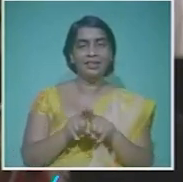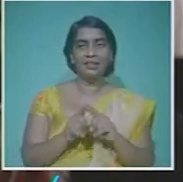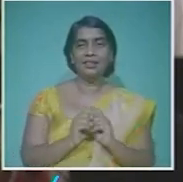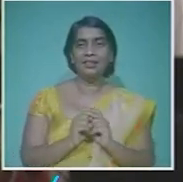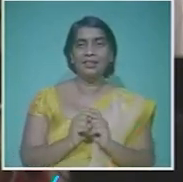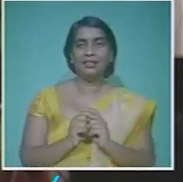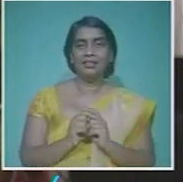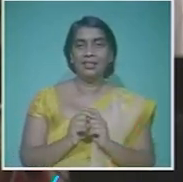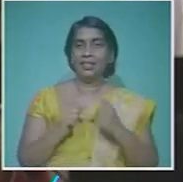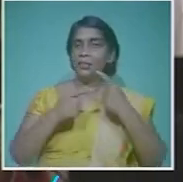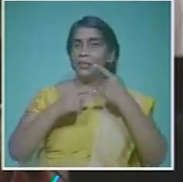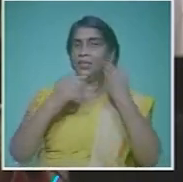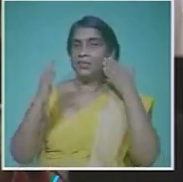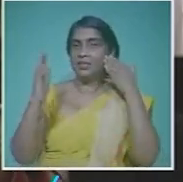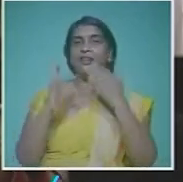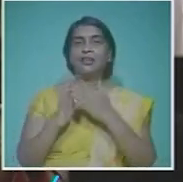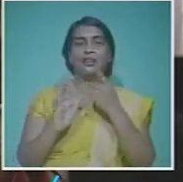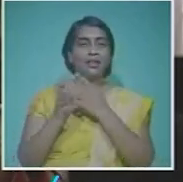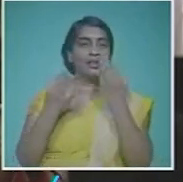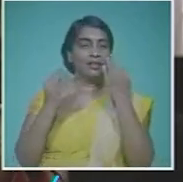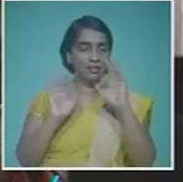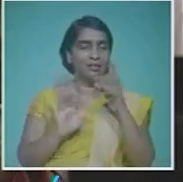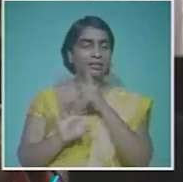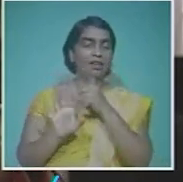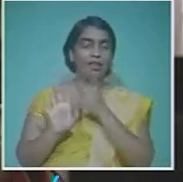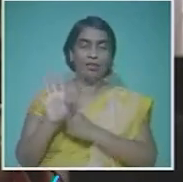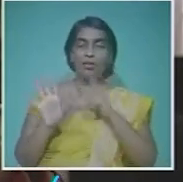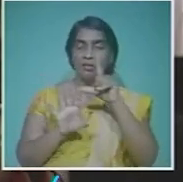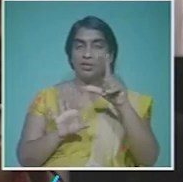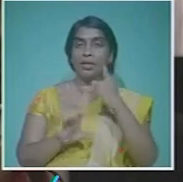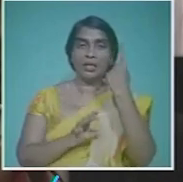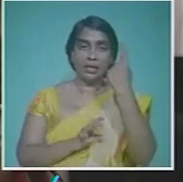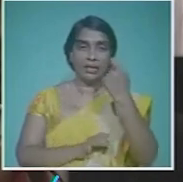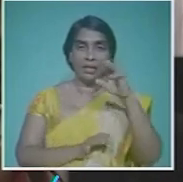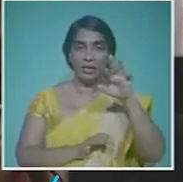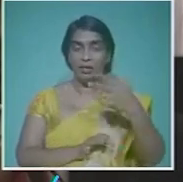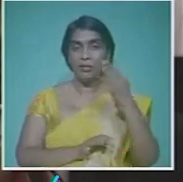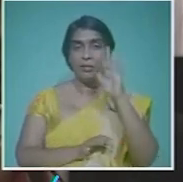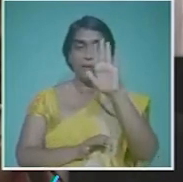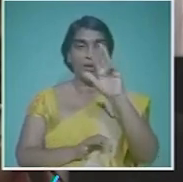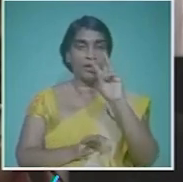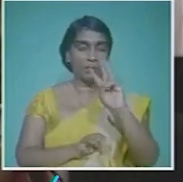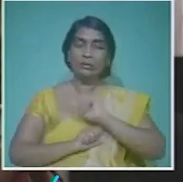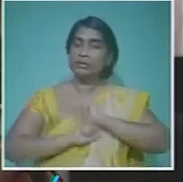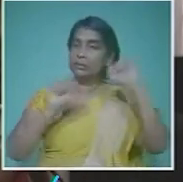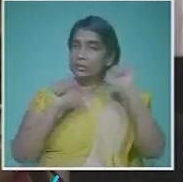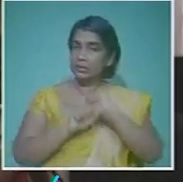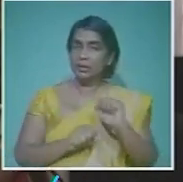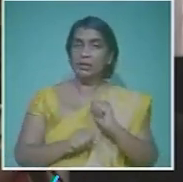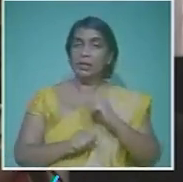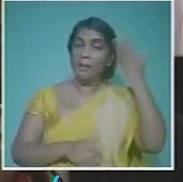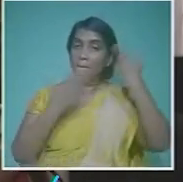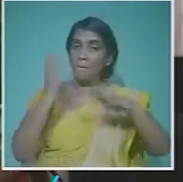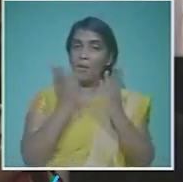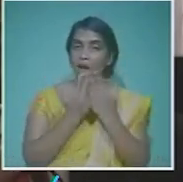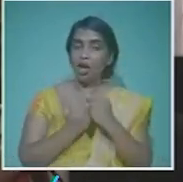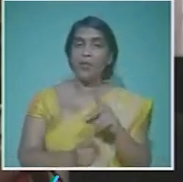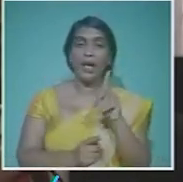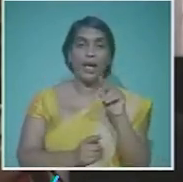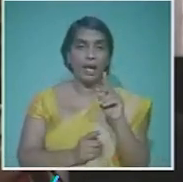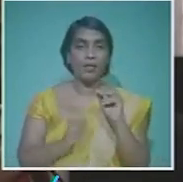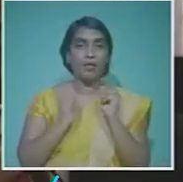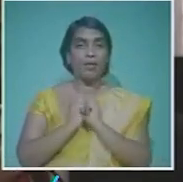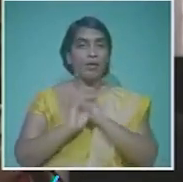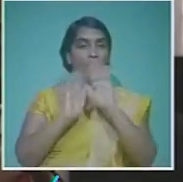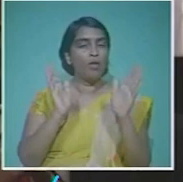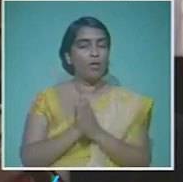නිදහස් ශ්‍රී ලංකාවට අවුරුදු 5යි ගරු සභාපතිතුමනි 953 හරතාලය මරණ 11යි මුළු ශ්‍රම